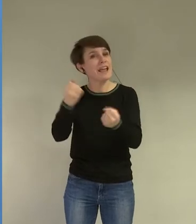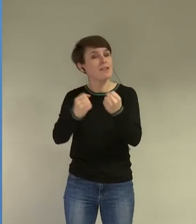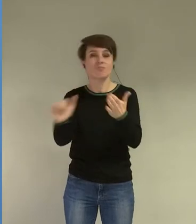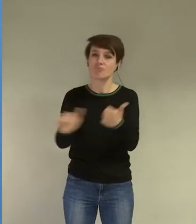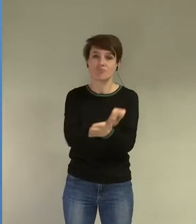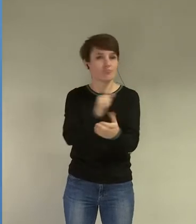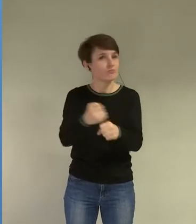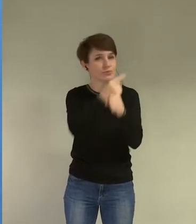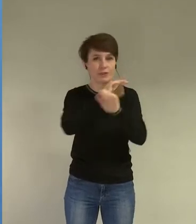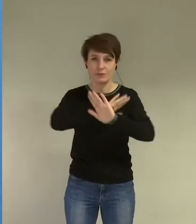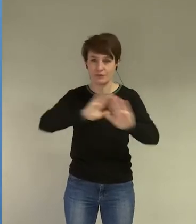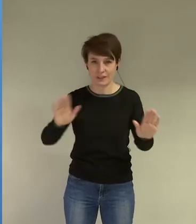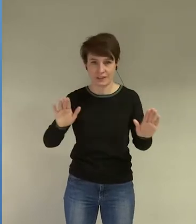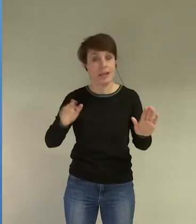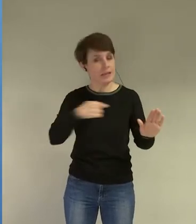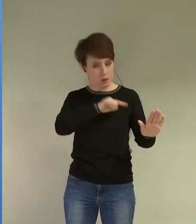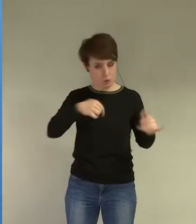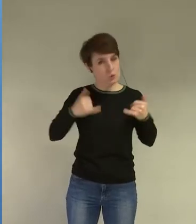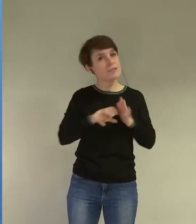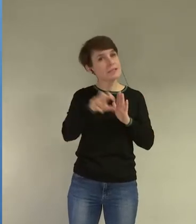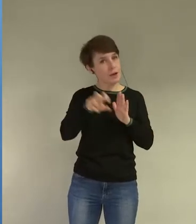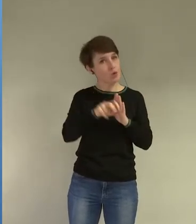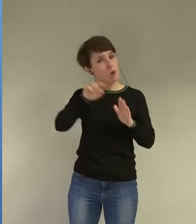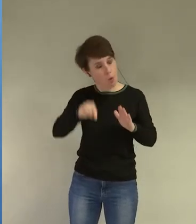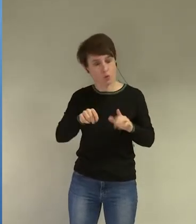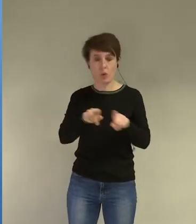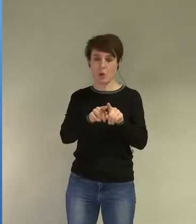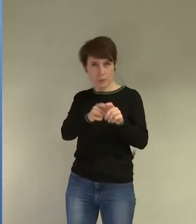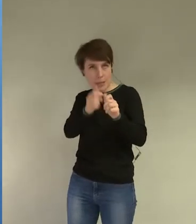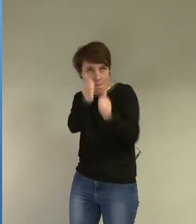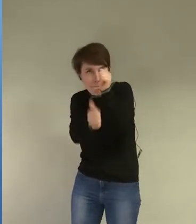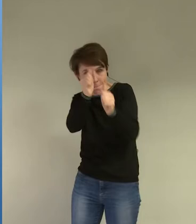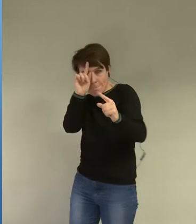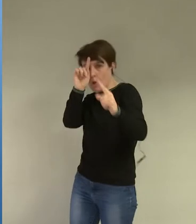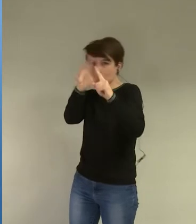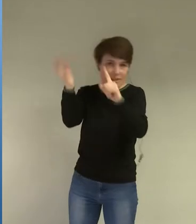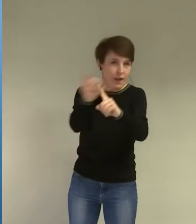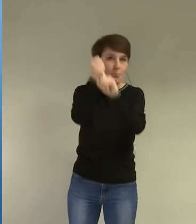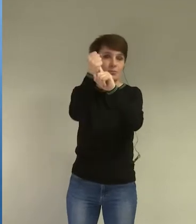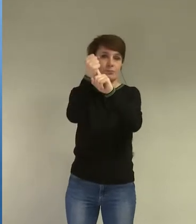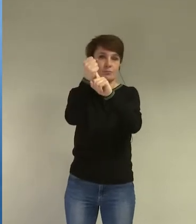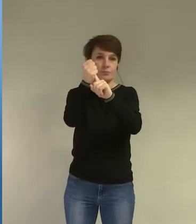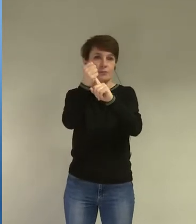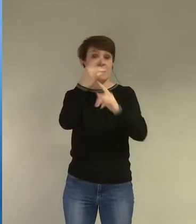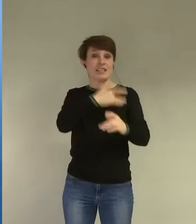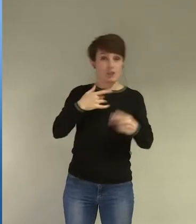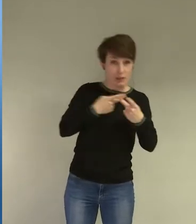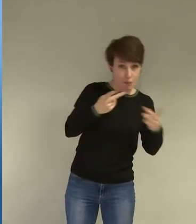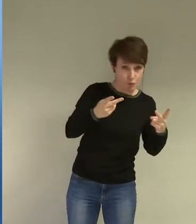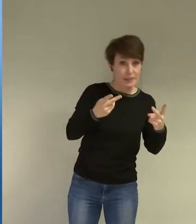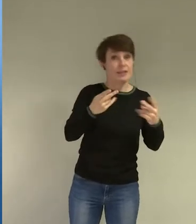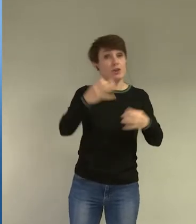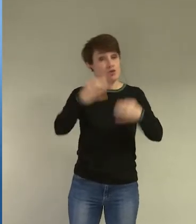territoire gros de bois qui nous est cher nous devons relever le défi qui croise santé publique justice sociale et justice